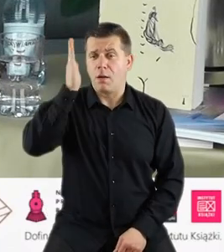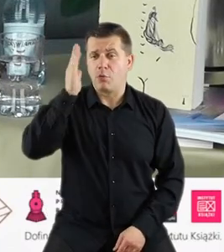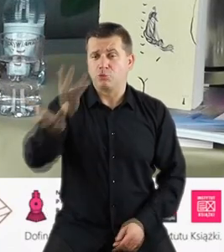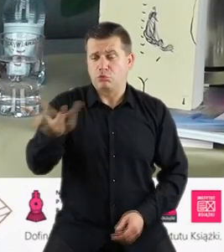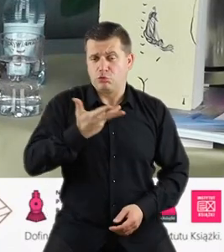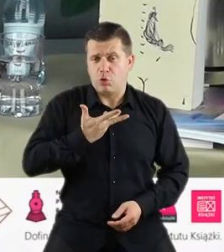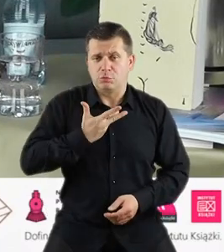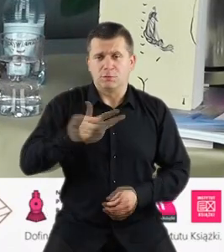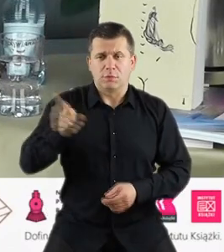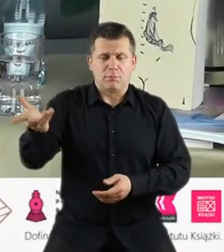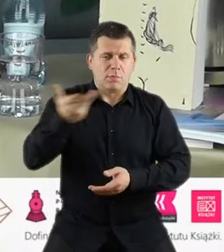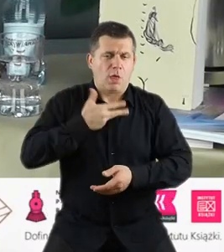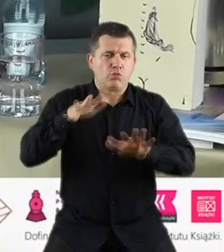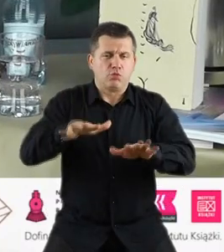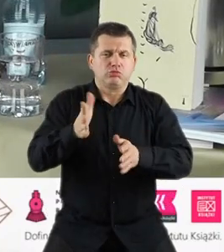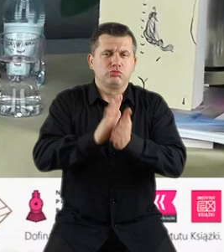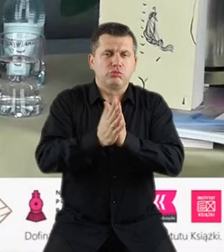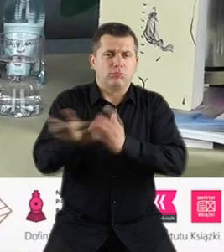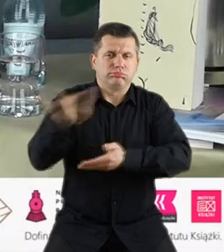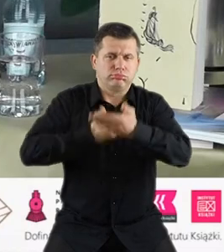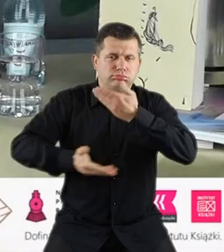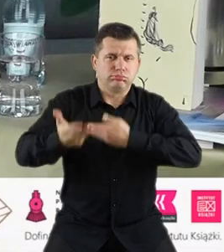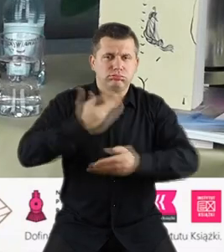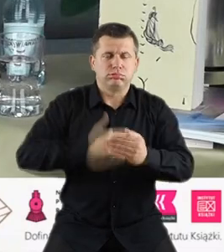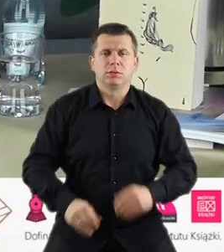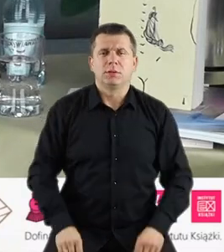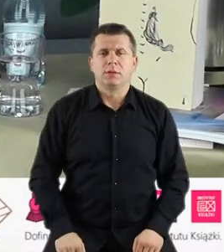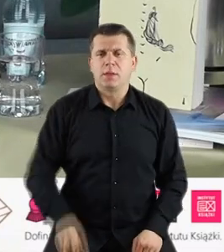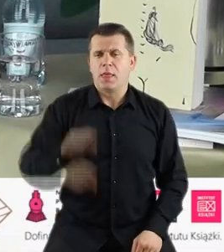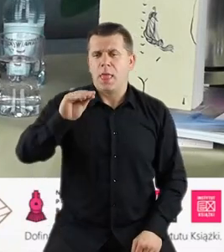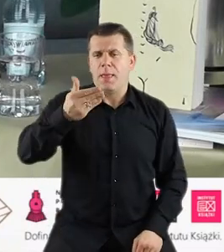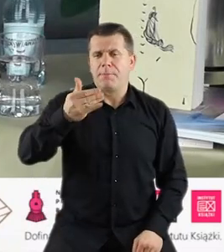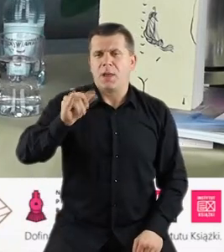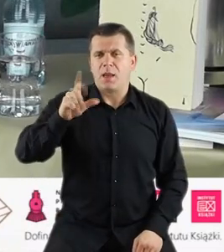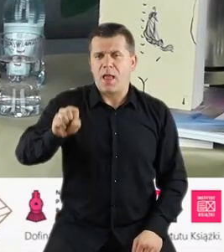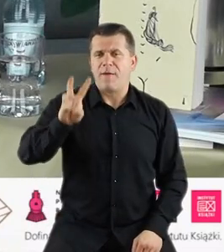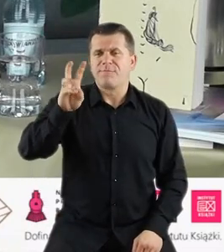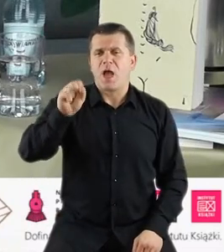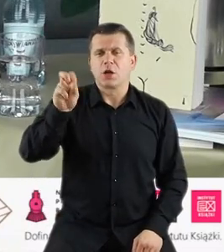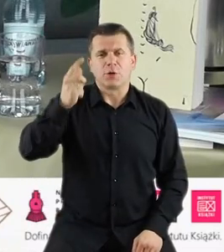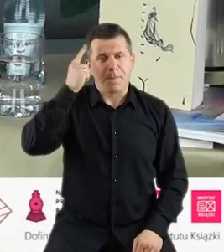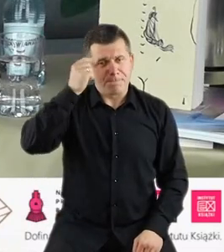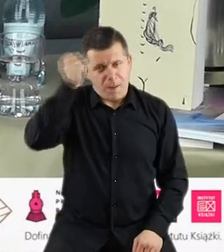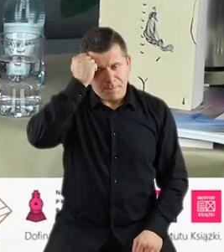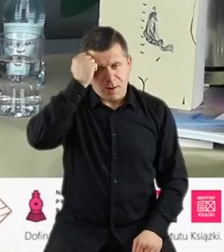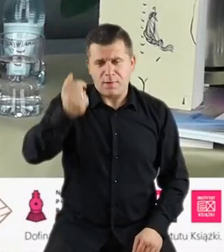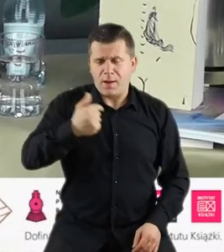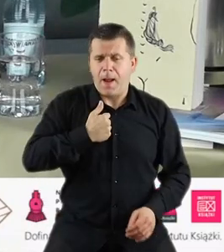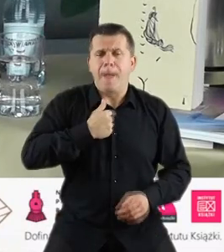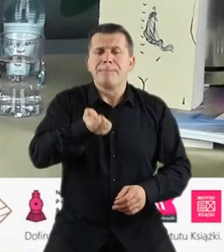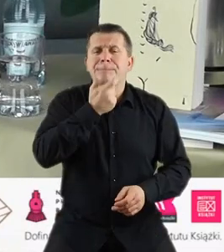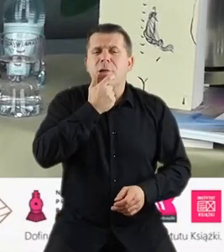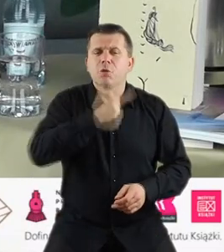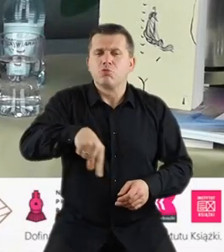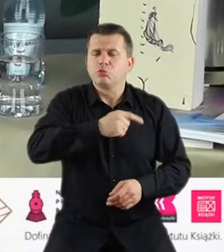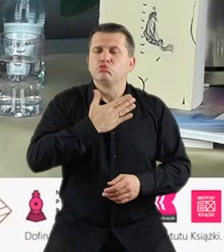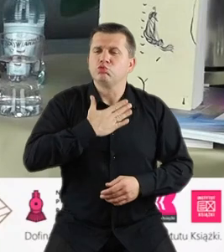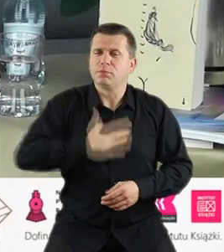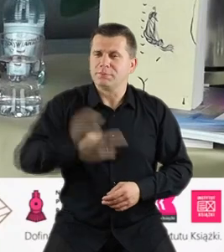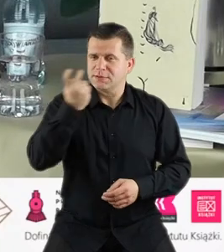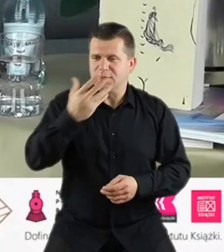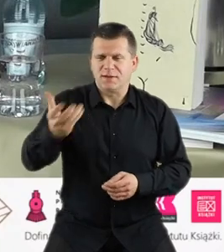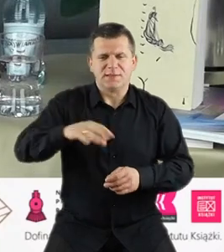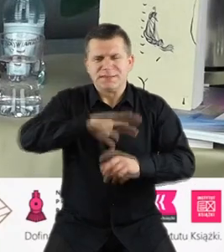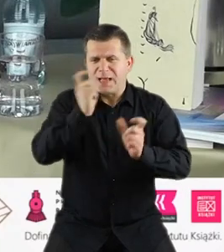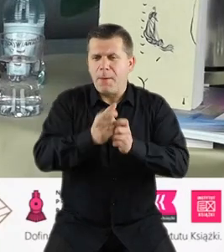Później dostałam jeszcze od nich mnóstwo książek. Emilia Walczak pamiętała o tym, że mnie Bydgoszcz inspiruje i wysłała